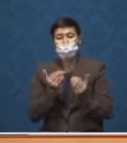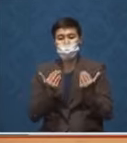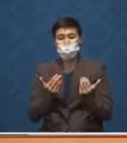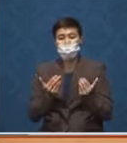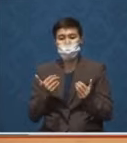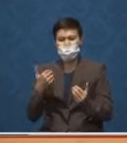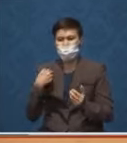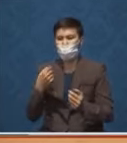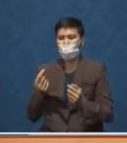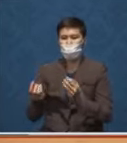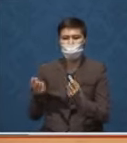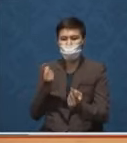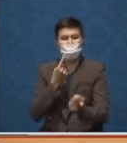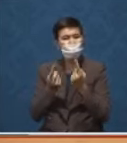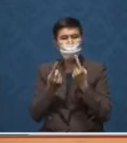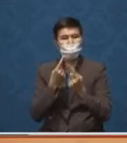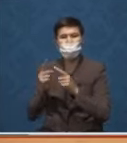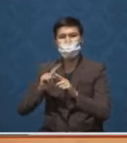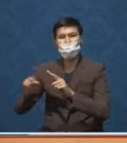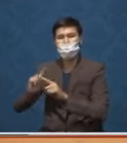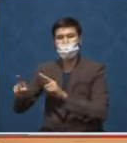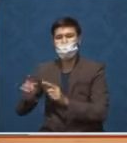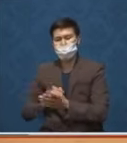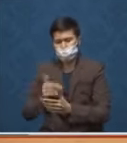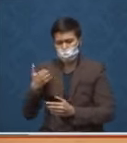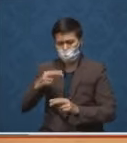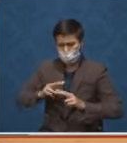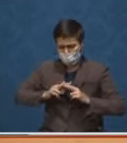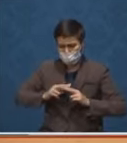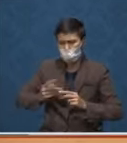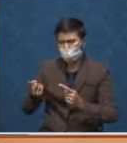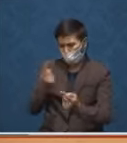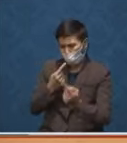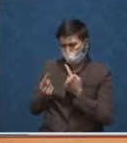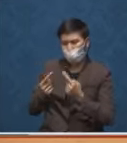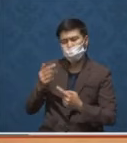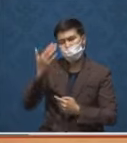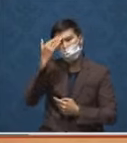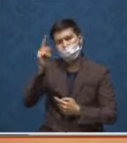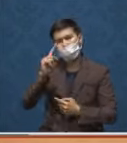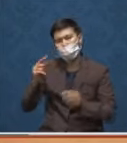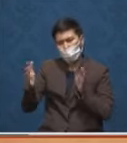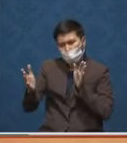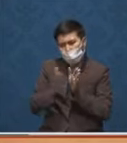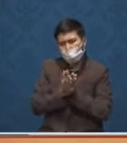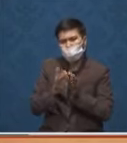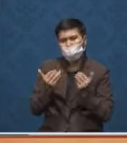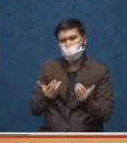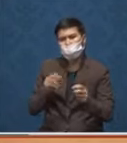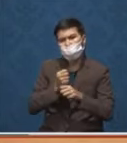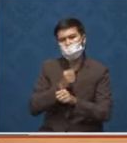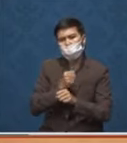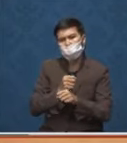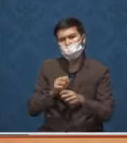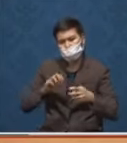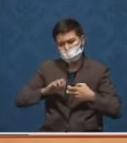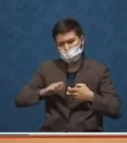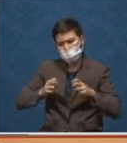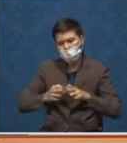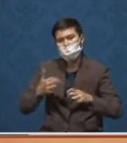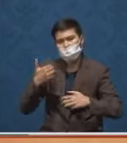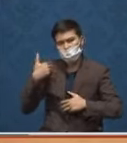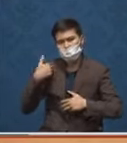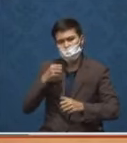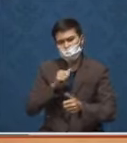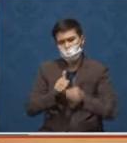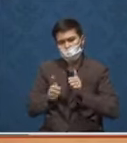ท่านร้องเรียนกันเนี่ยนะครับรวมถึงก็มีเอกชนเข้าไปร้องเรียนด้วยว่าการควบรวมเนี่ยอาจจะมีปัญหาทำให้การแข่งขันล